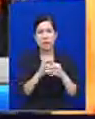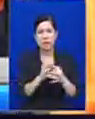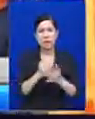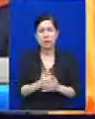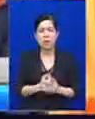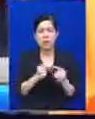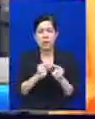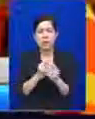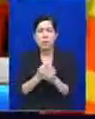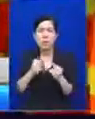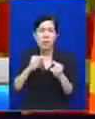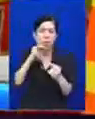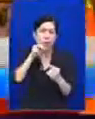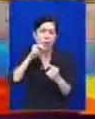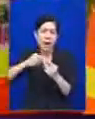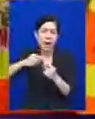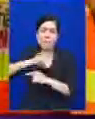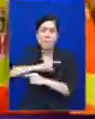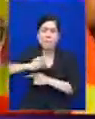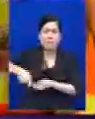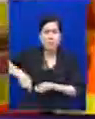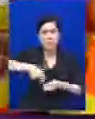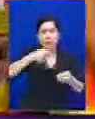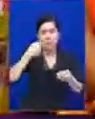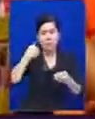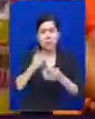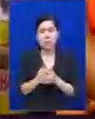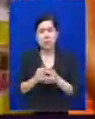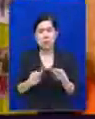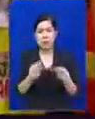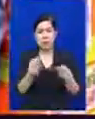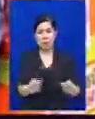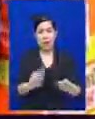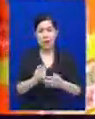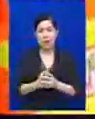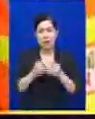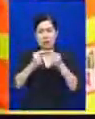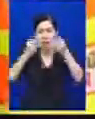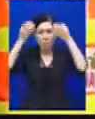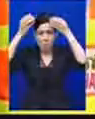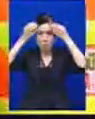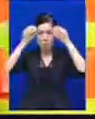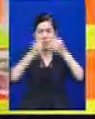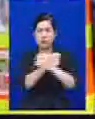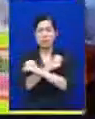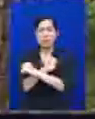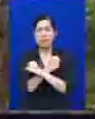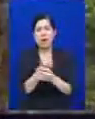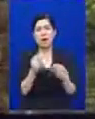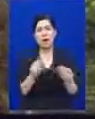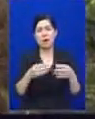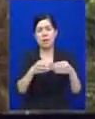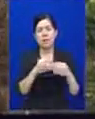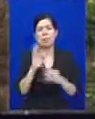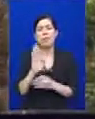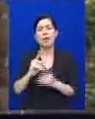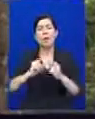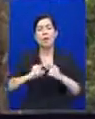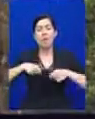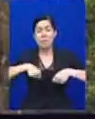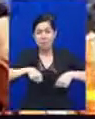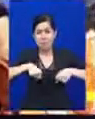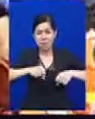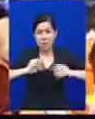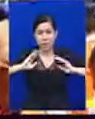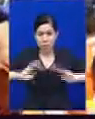งกรานต์พร้อมมอบเสื้อคลุมและหมวกนิรภัยแก่ผู้ขับขี่รถจักรยานยนต์รับจ้างสาธารณะที่อำเภอแม่สายที่มีการจัดระ